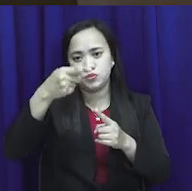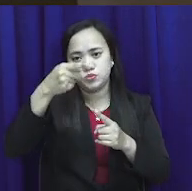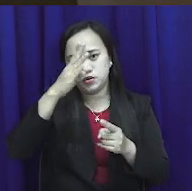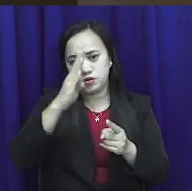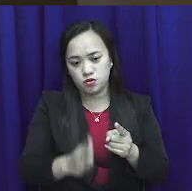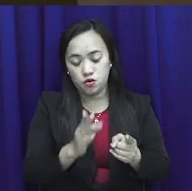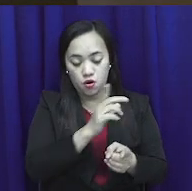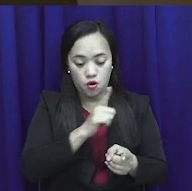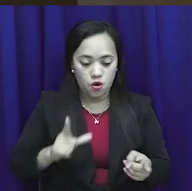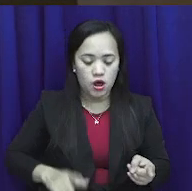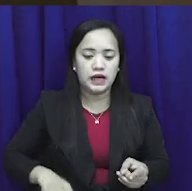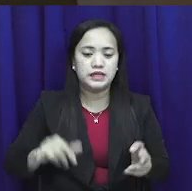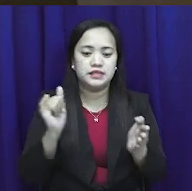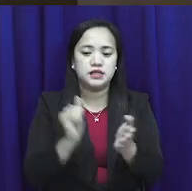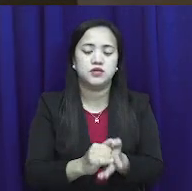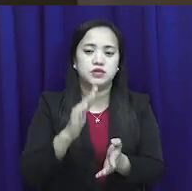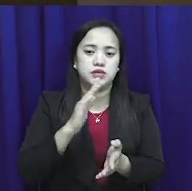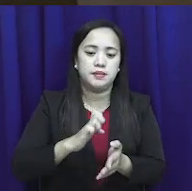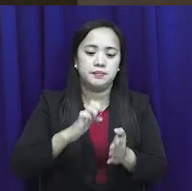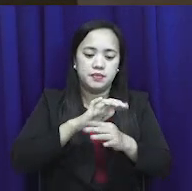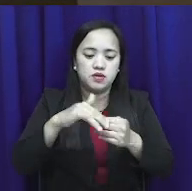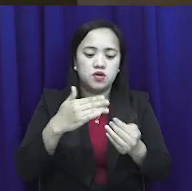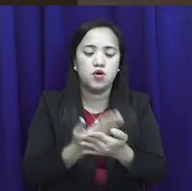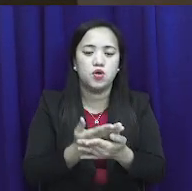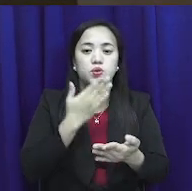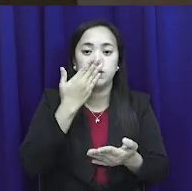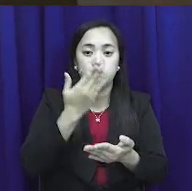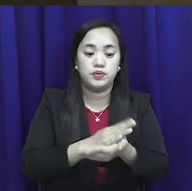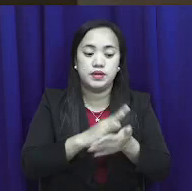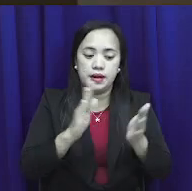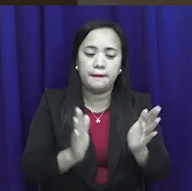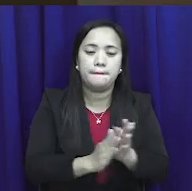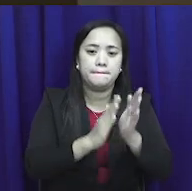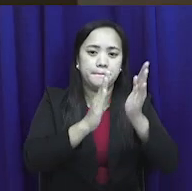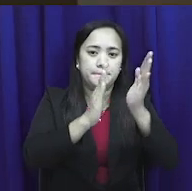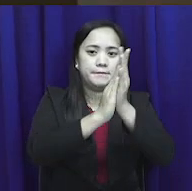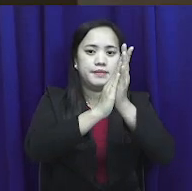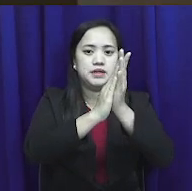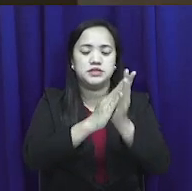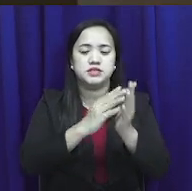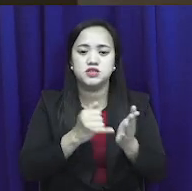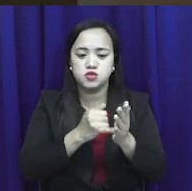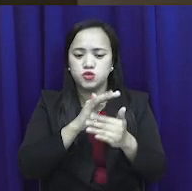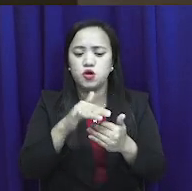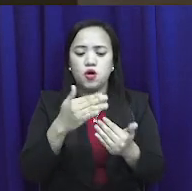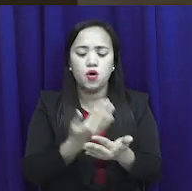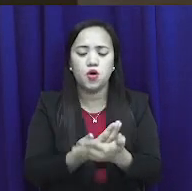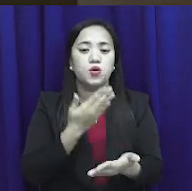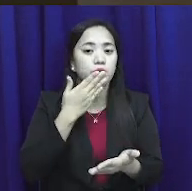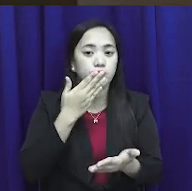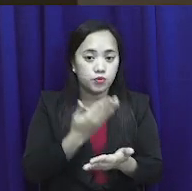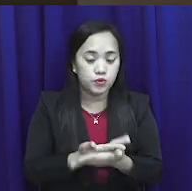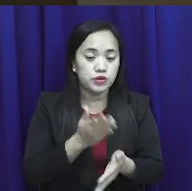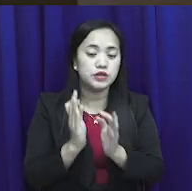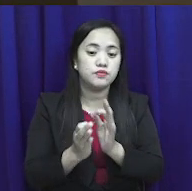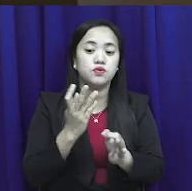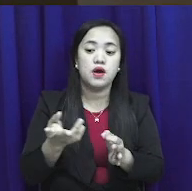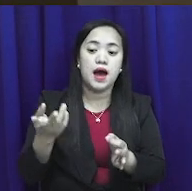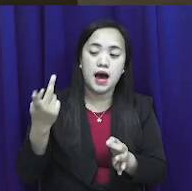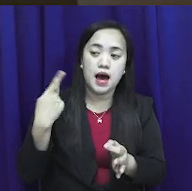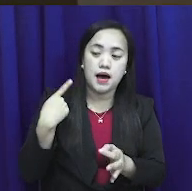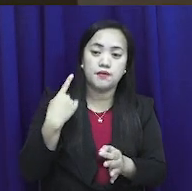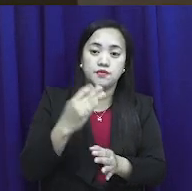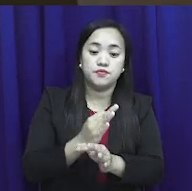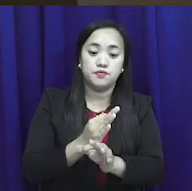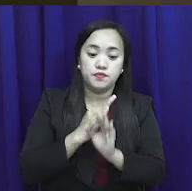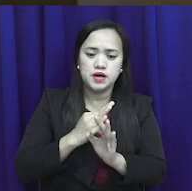Ministry as a wife and as a mother you see Kaya nga makikita niyo dito mga kapatid makikita niyo